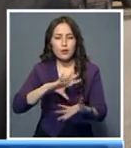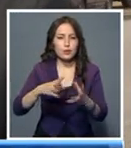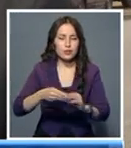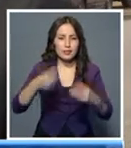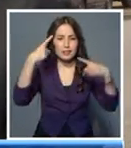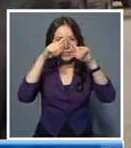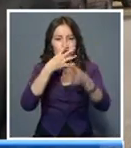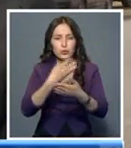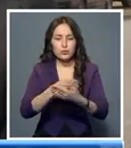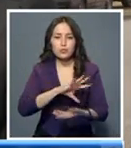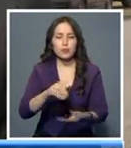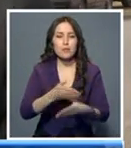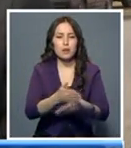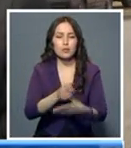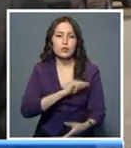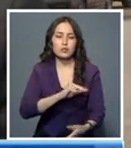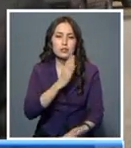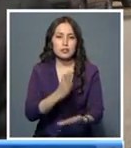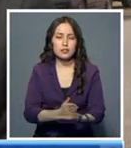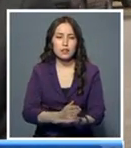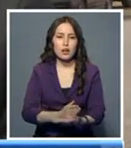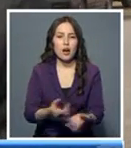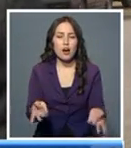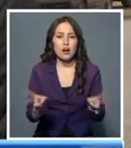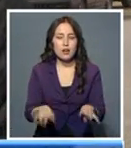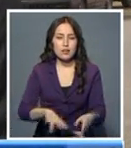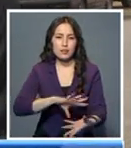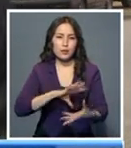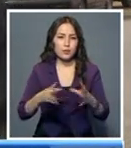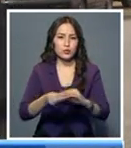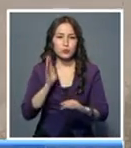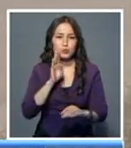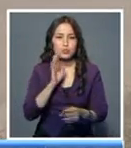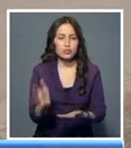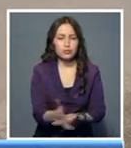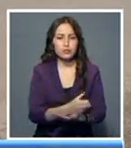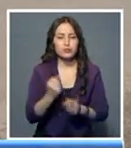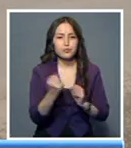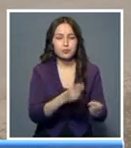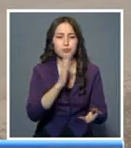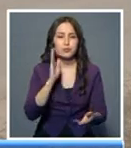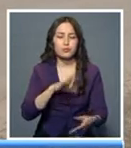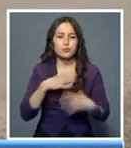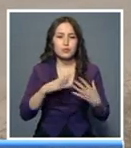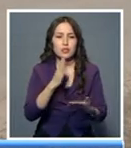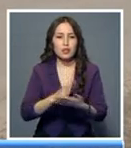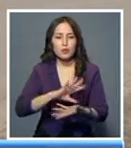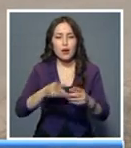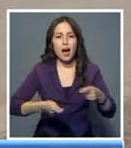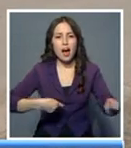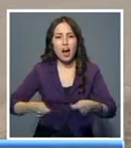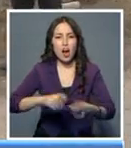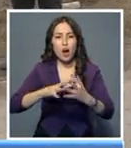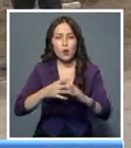бүкіл техникалар жұмыс істеп жатыр. Сол қалған үйлерден суды шығару үшін. Сонымен қатар ауыл әкімдіктерінің жанынан